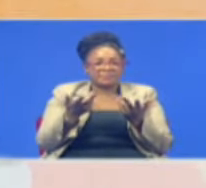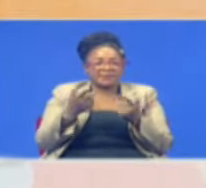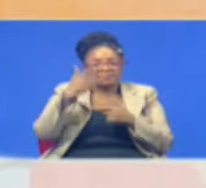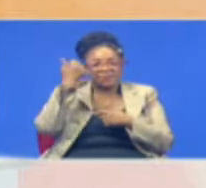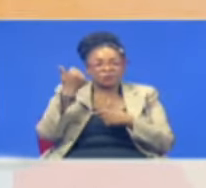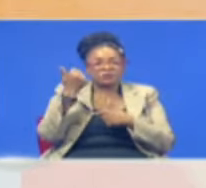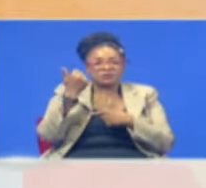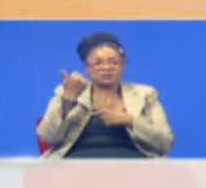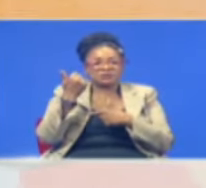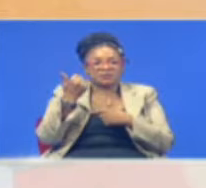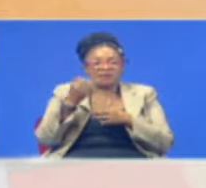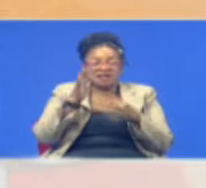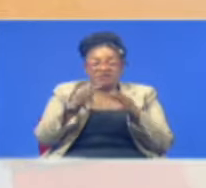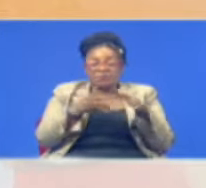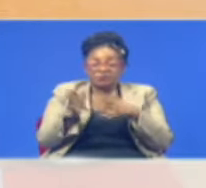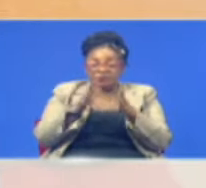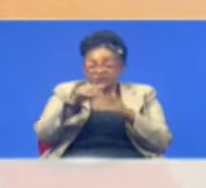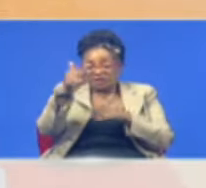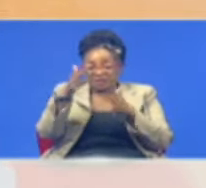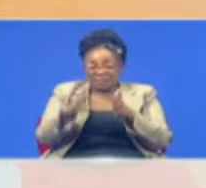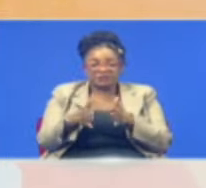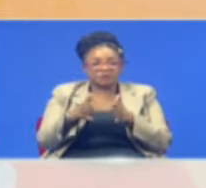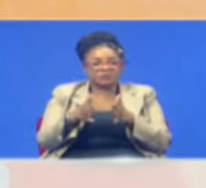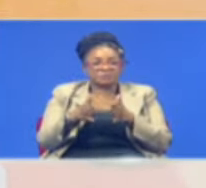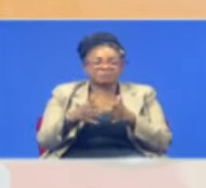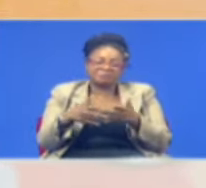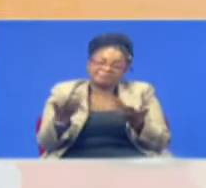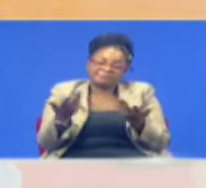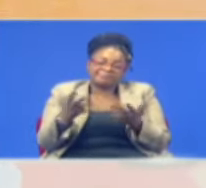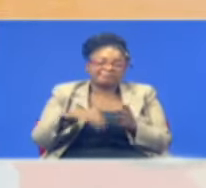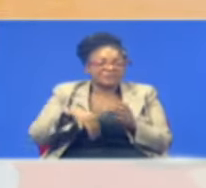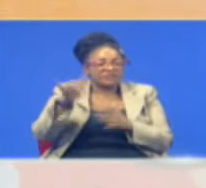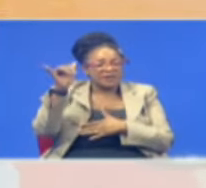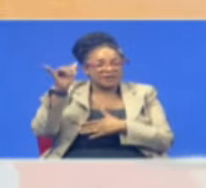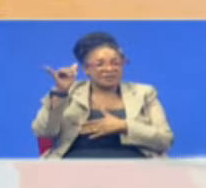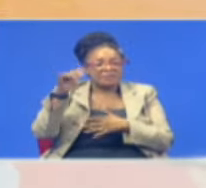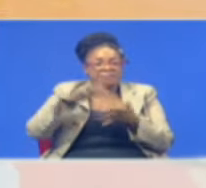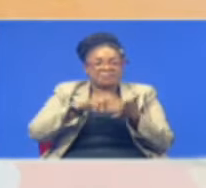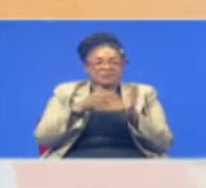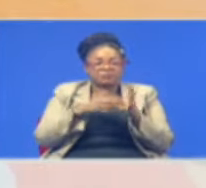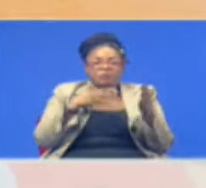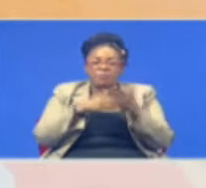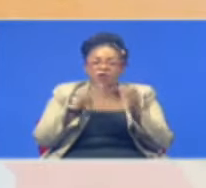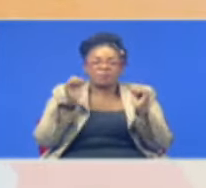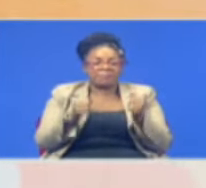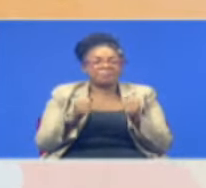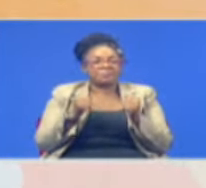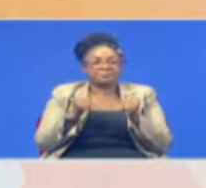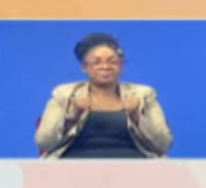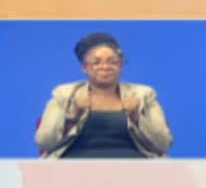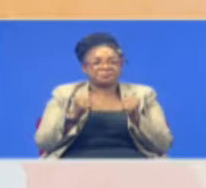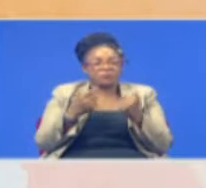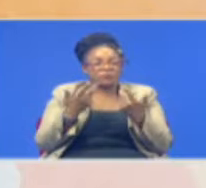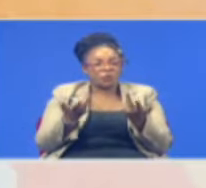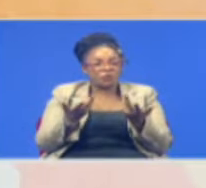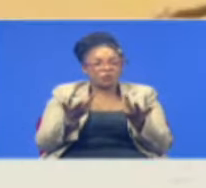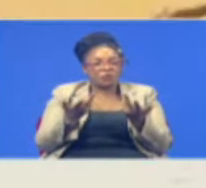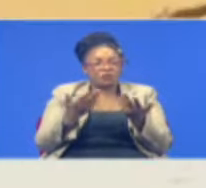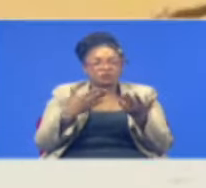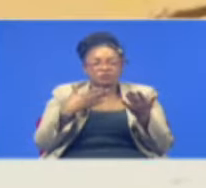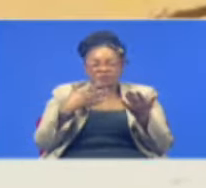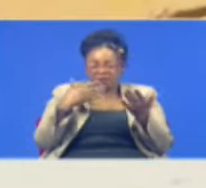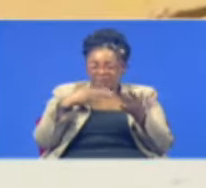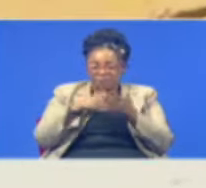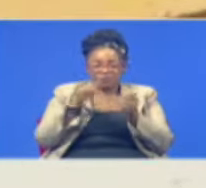chanzi kikujio mwingine anaenda uwezi mkazia ama uwezi zuia.